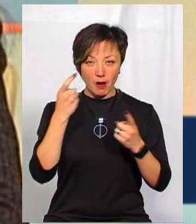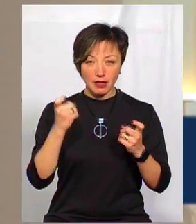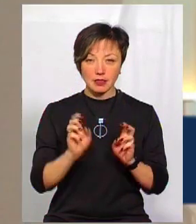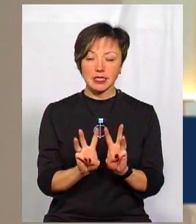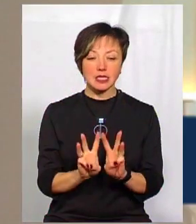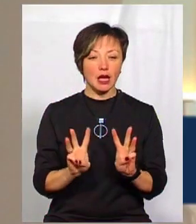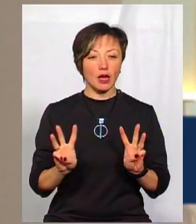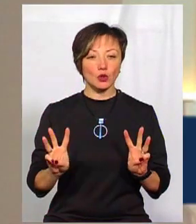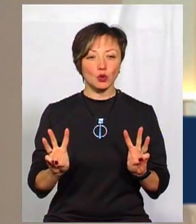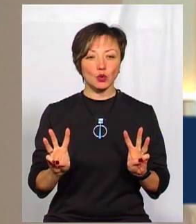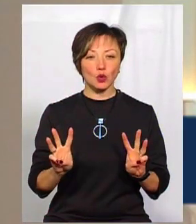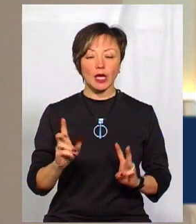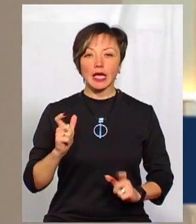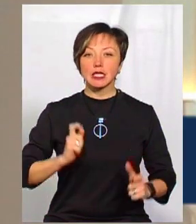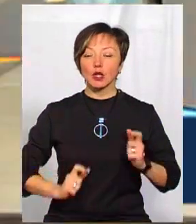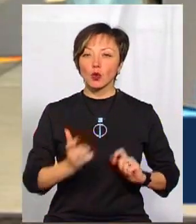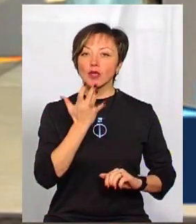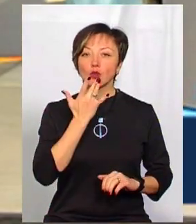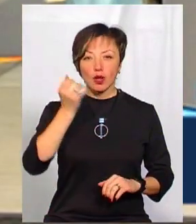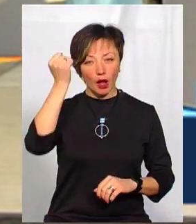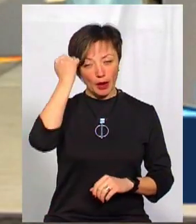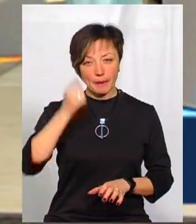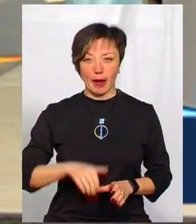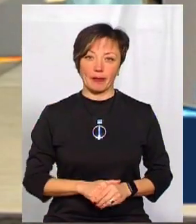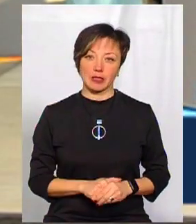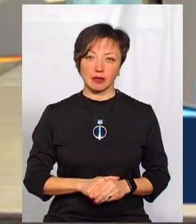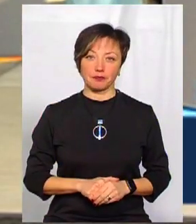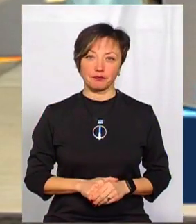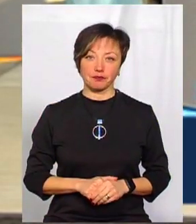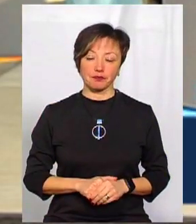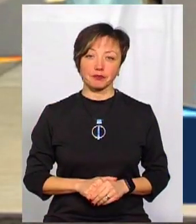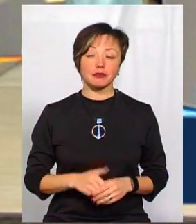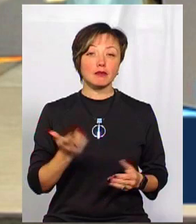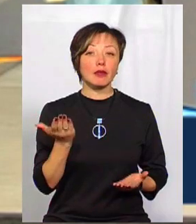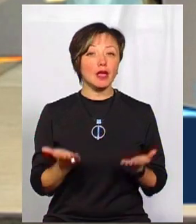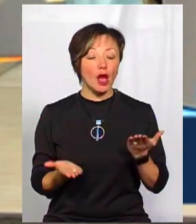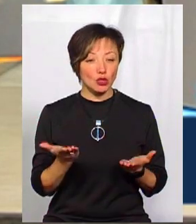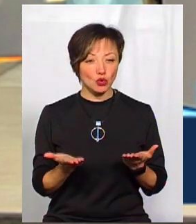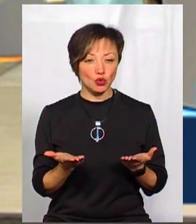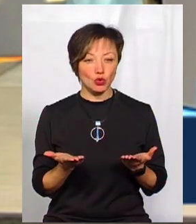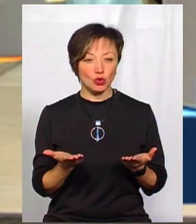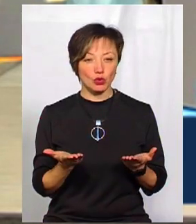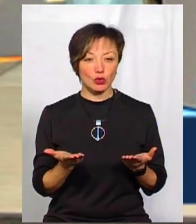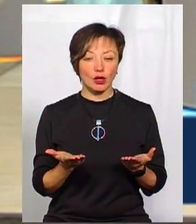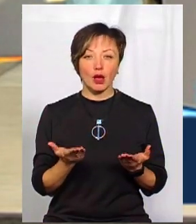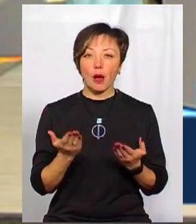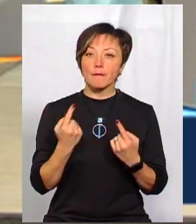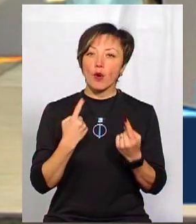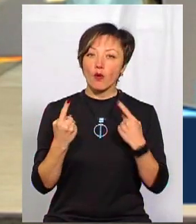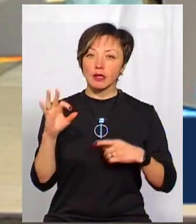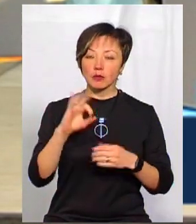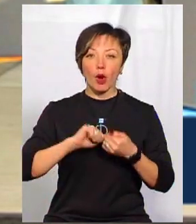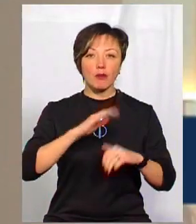інформація з сайту Інституту національної пам'яті. Так, Інституту національної пам'яті. Якщо поговорити